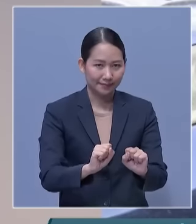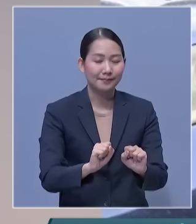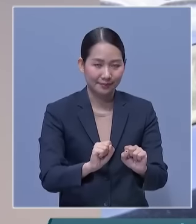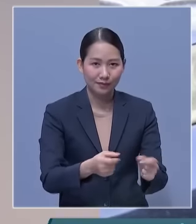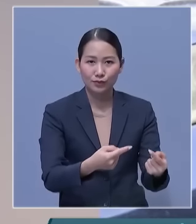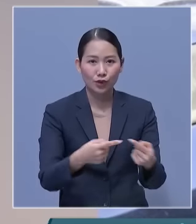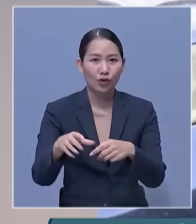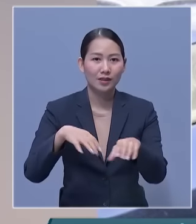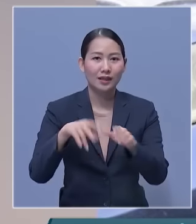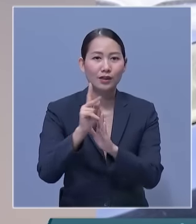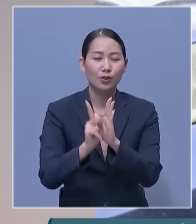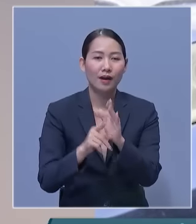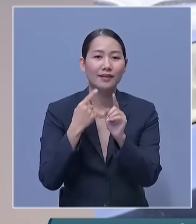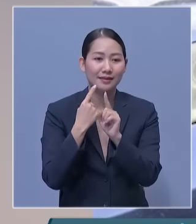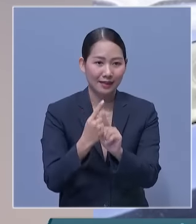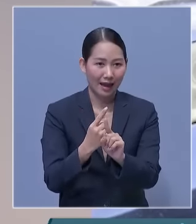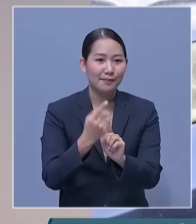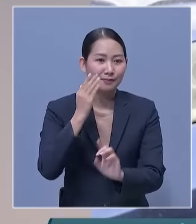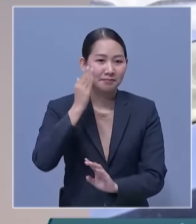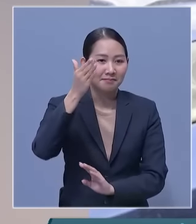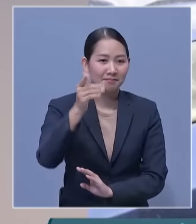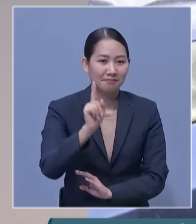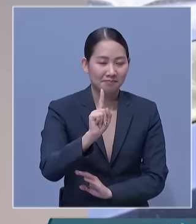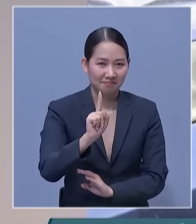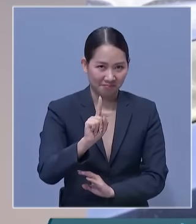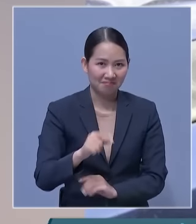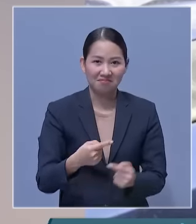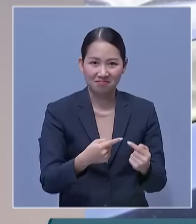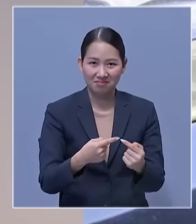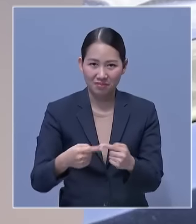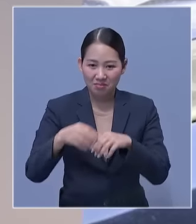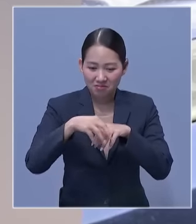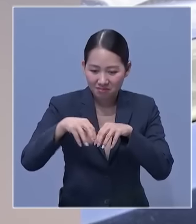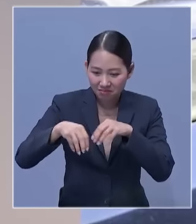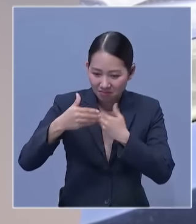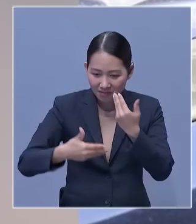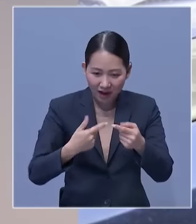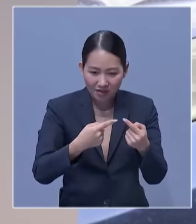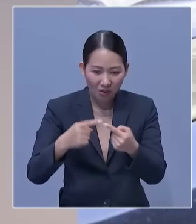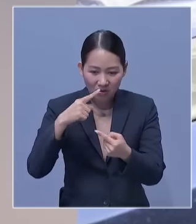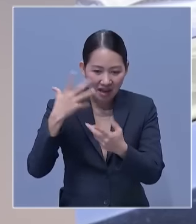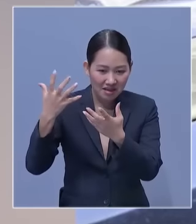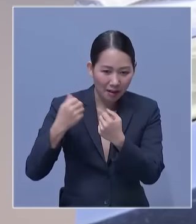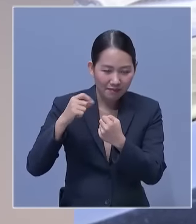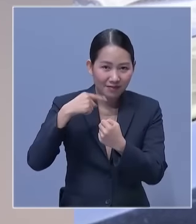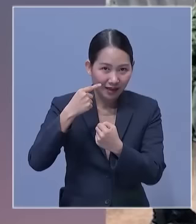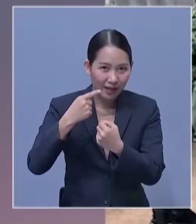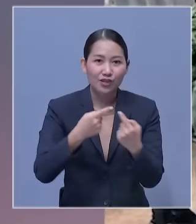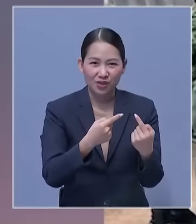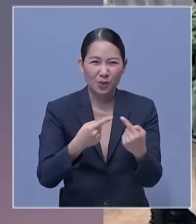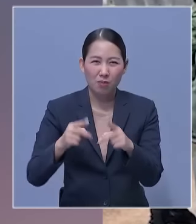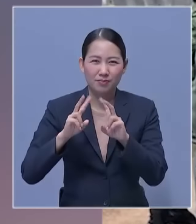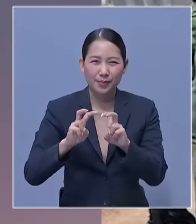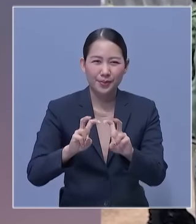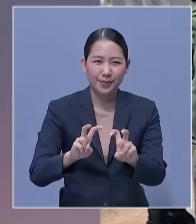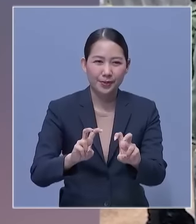ว่าหลังจากนี้เจอลอตใหญ่ขนาดนี้ต้องขยายผลไปถึงผู้ร่วมขบวนการรายอื่นๆต่อไปอันนี้เนี่ยถ้ามองในทางวิทยาศาสตร์เนี่ย